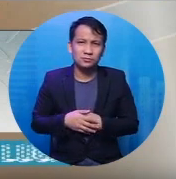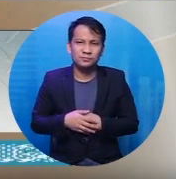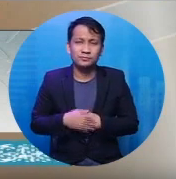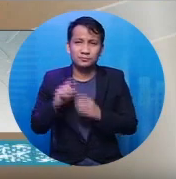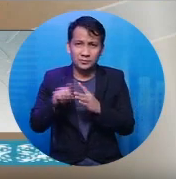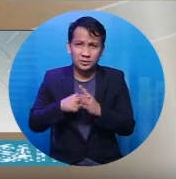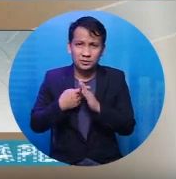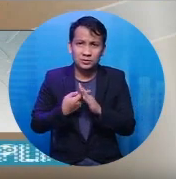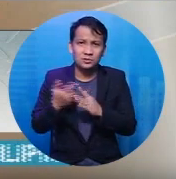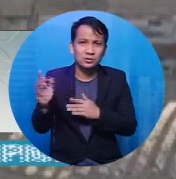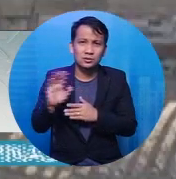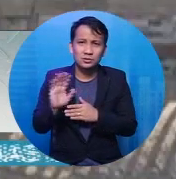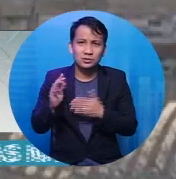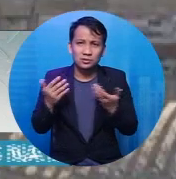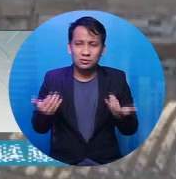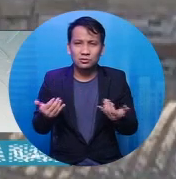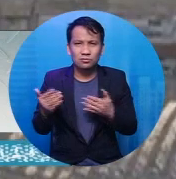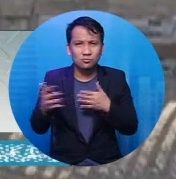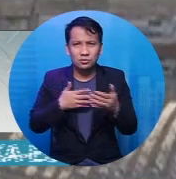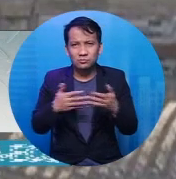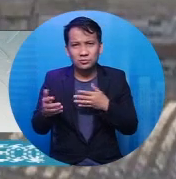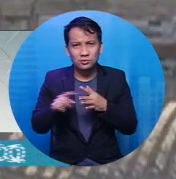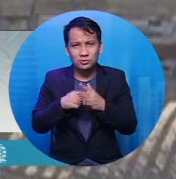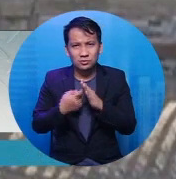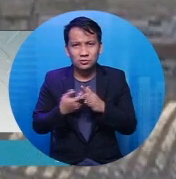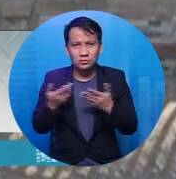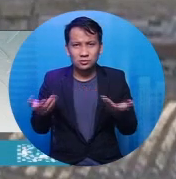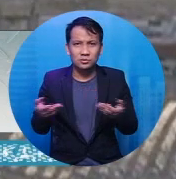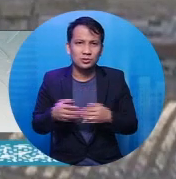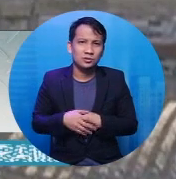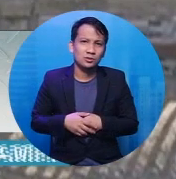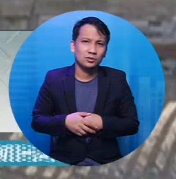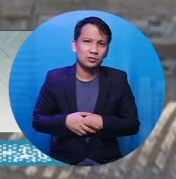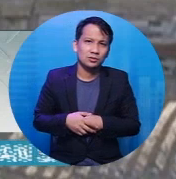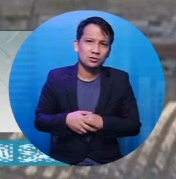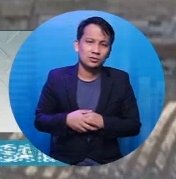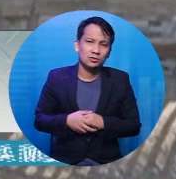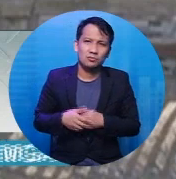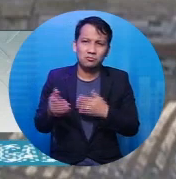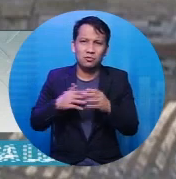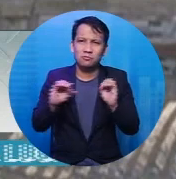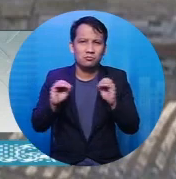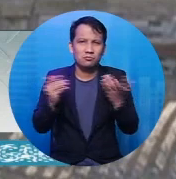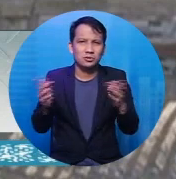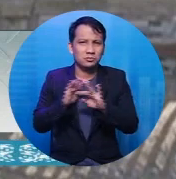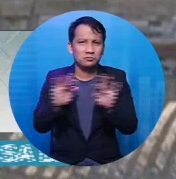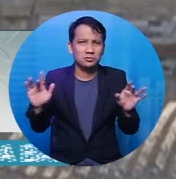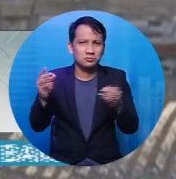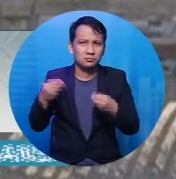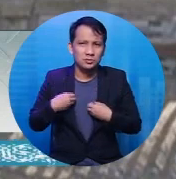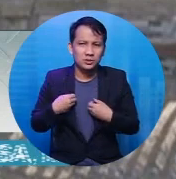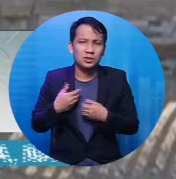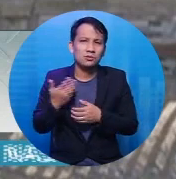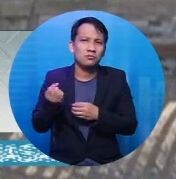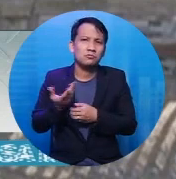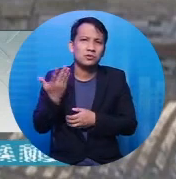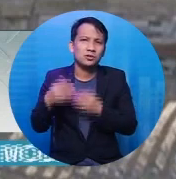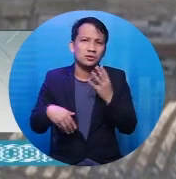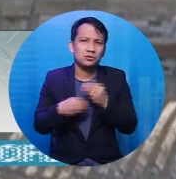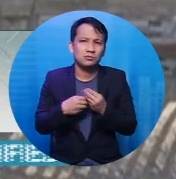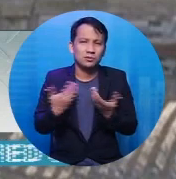uumpisahan siguro namin ngayong sunod na buwan. Sabi niya, idol, wala idol, walang binigay sa akin. Okay.